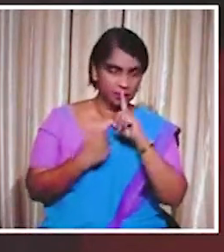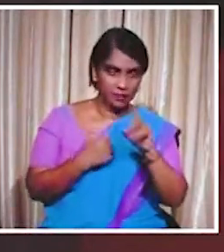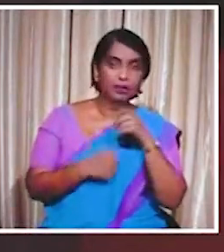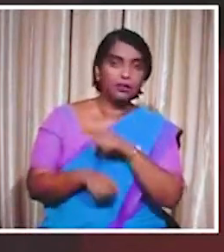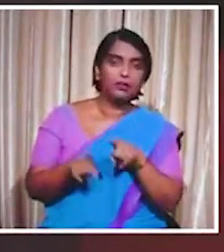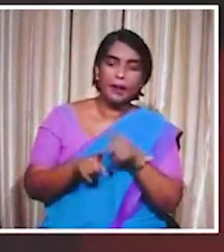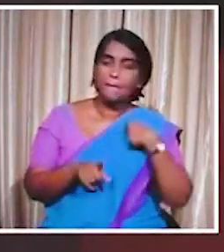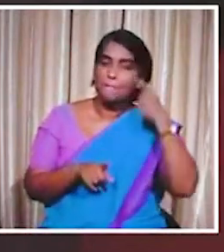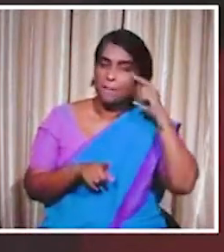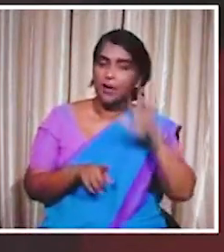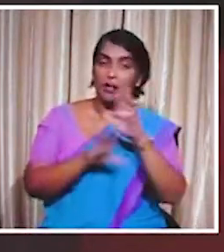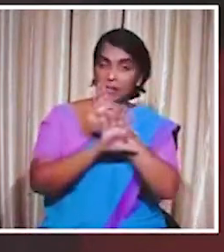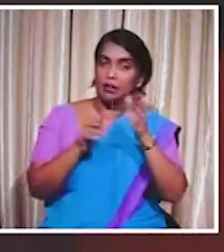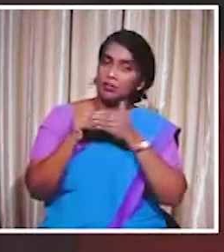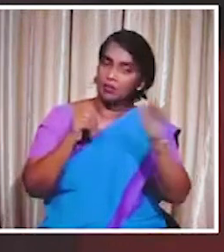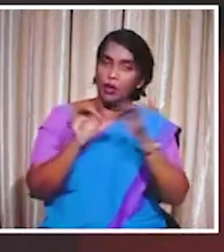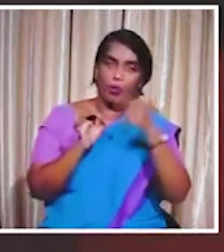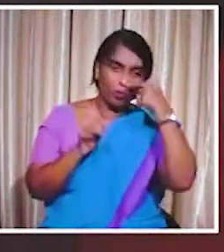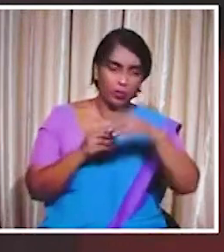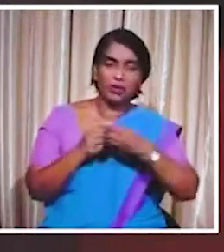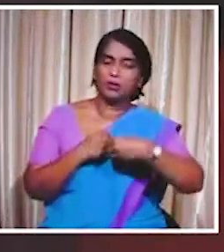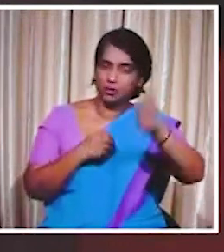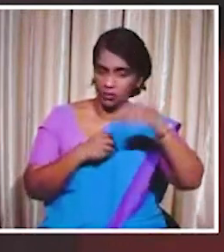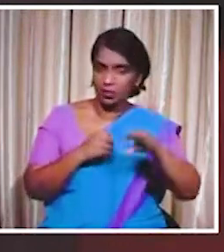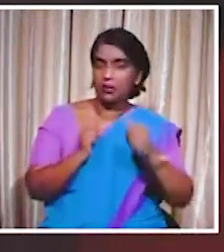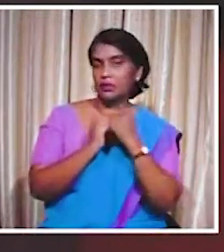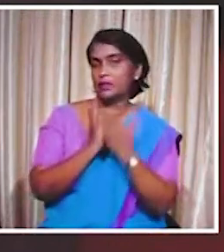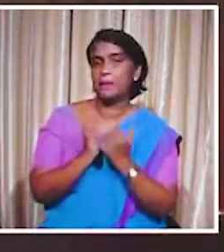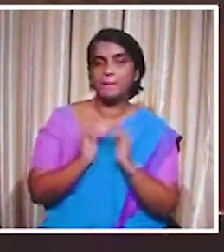ඒ අනුව අපි බලාපොරොත්තු වෙනවා 19 වෙනිදා ඉඳලා අඛණ්ඩව භූමිතෙල් ලබා දීමේ වැඩපිළිවෙල ක්‍රියාත්මක කරන්න.